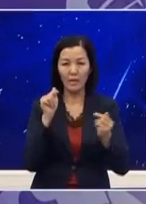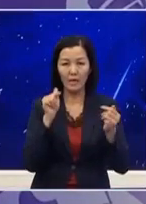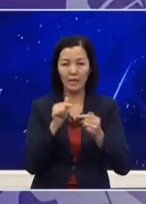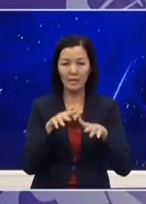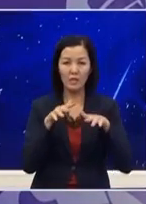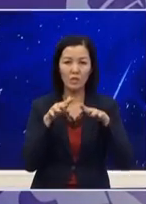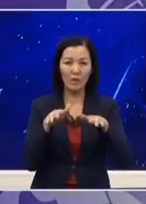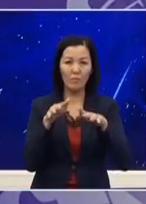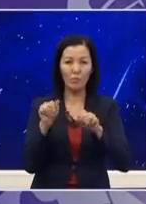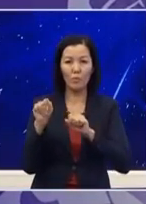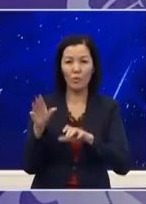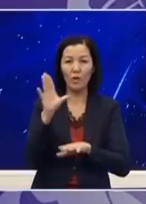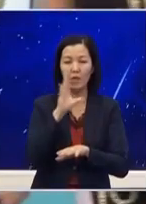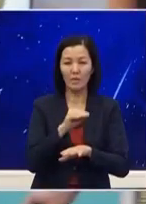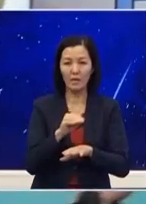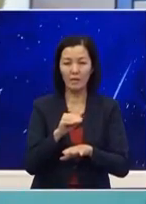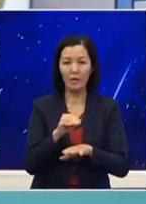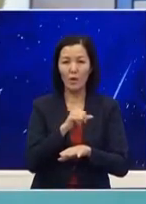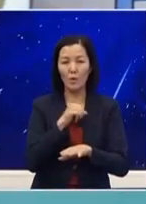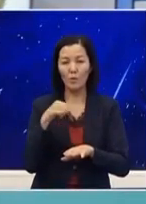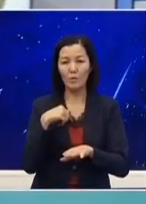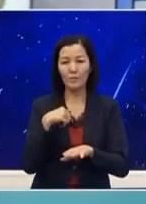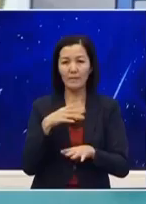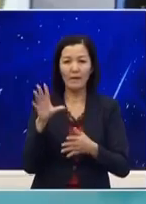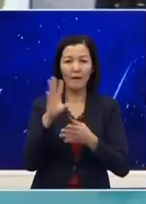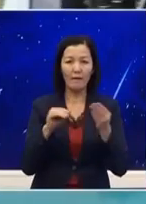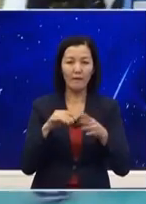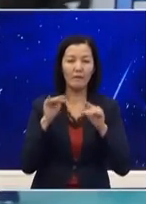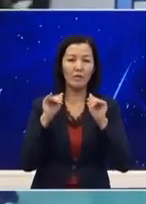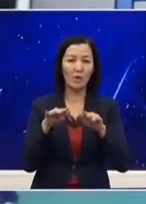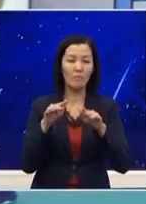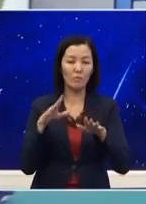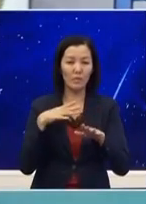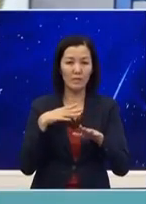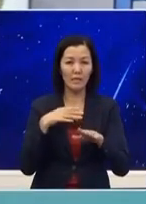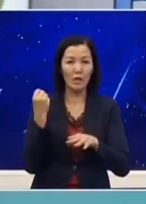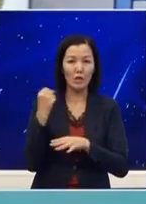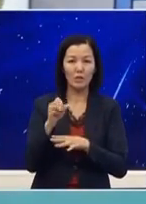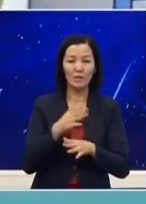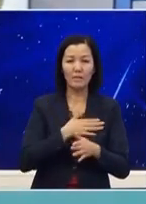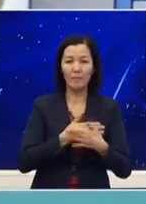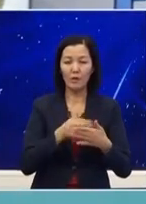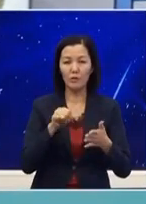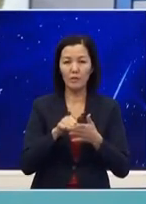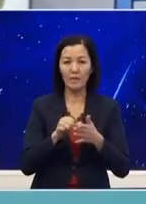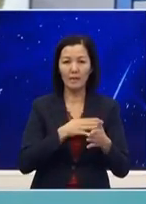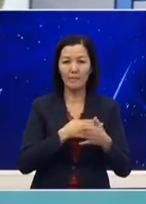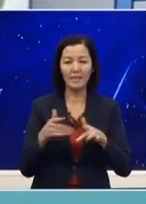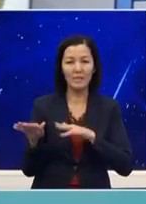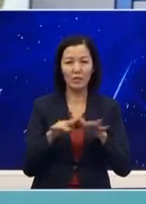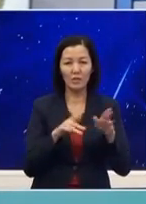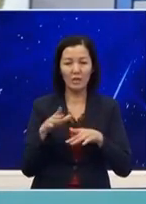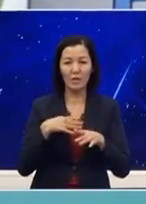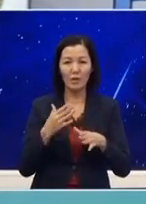шабуылына сауатты тосқауылдар қоя білдік. Өзімізде өткір шабуылдар ұйымдастырдық. Қыздар жеңіс үшін барын салды. Алаңда белсенді қимылдады.